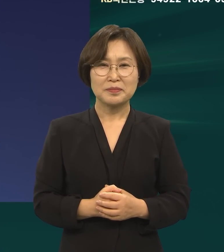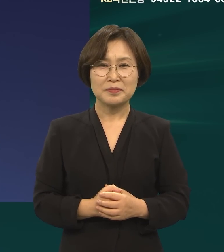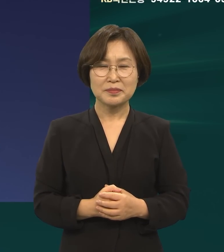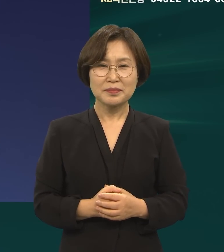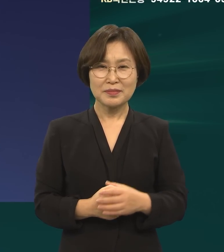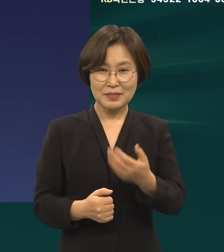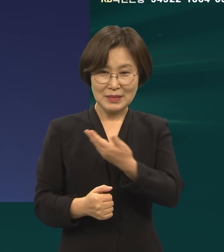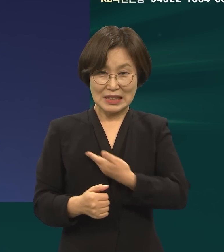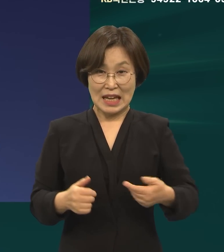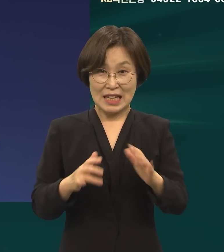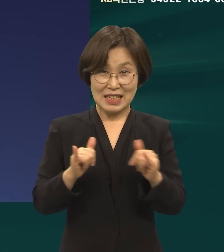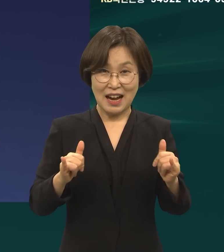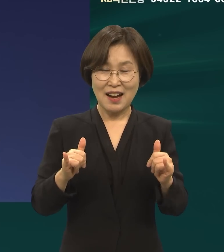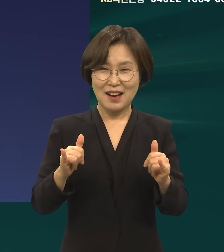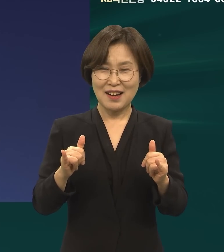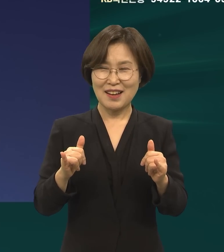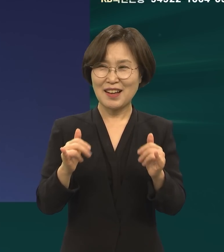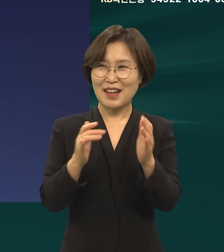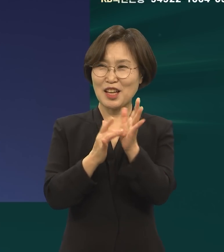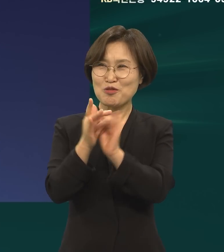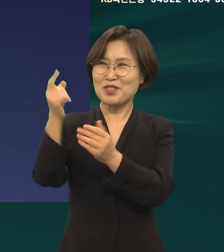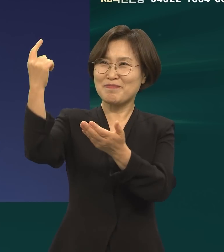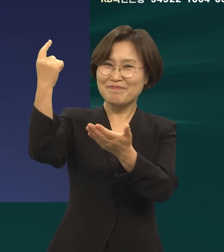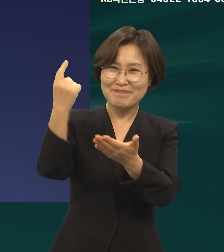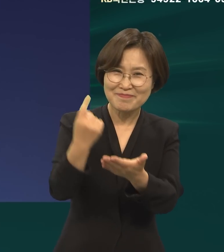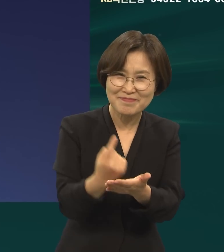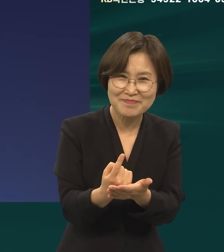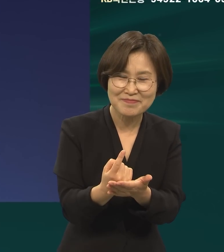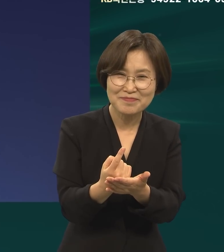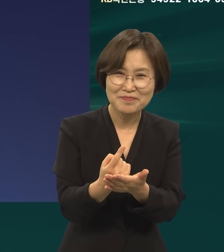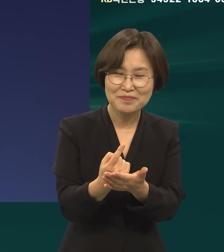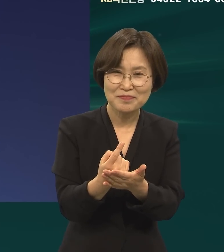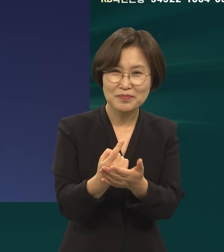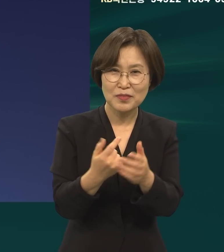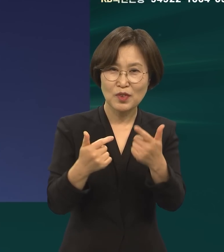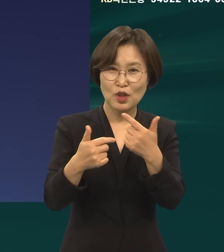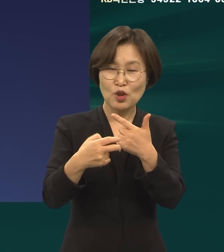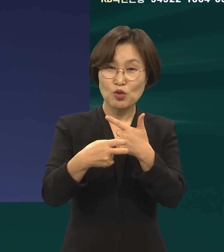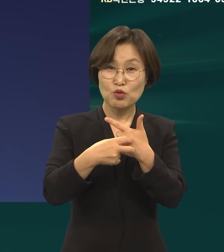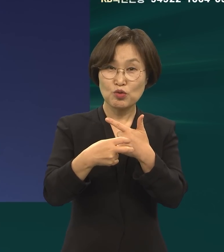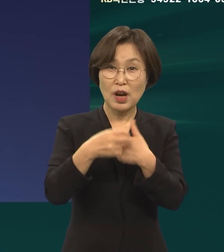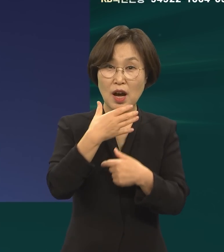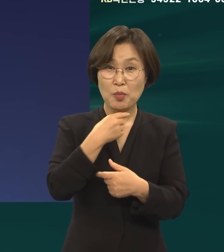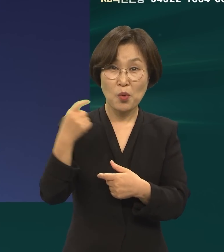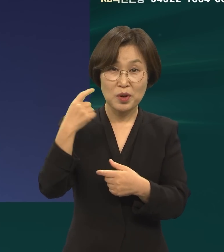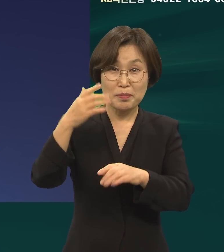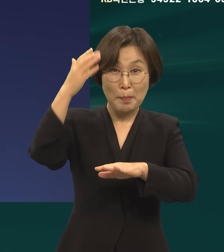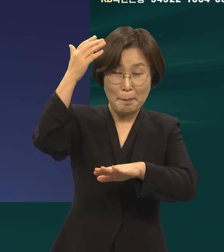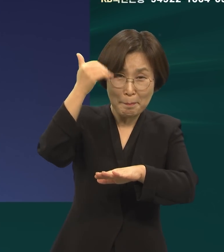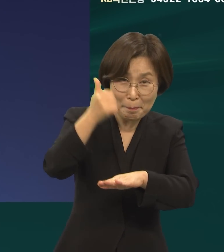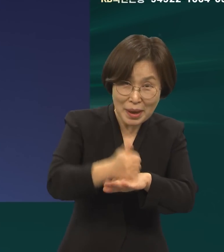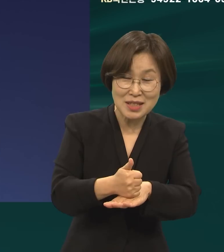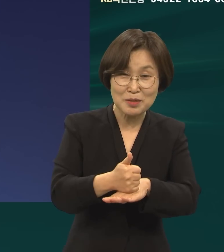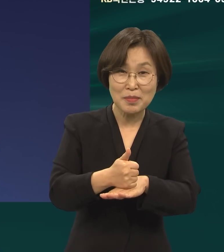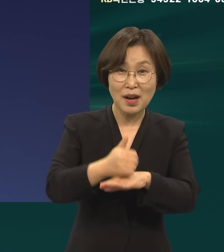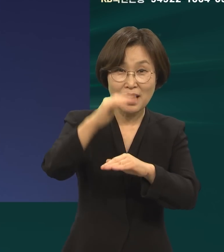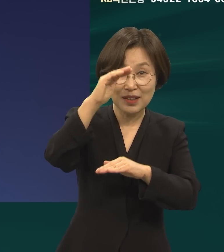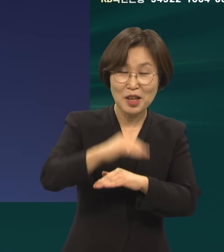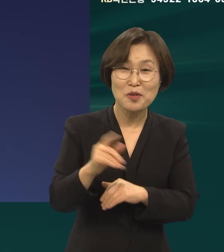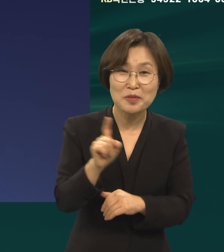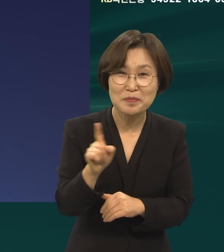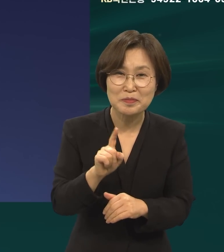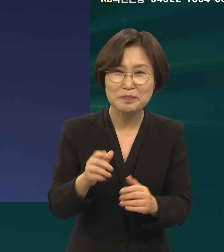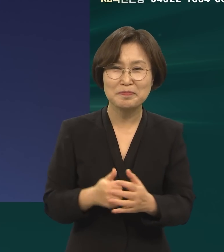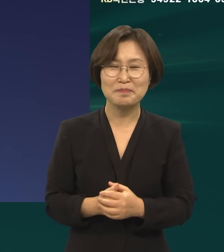제자들에게 다 나타나시고 누가 보면 마지막에 어떻게 끝나는지 여러분 보려고 합니다. 사실 오늘 이 얘기를 하려고 여태까지 설명한 것입니다.